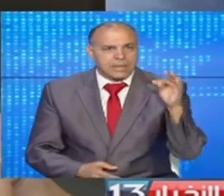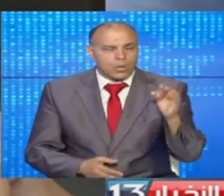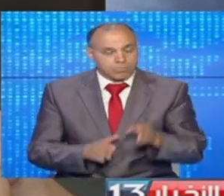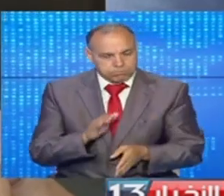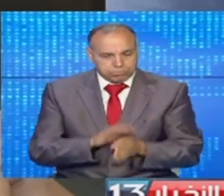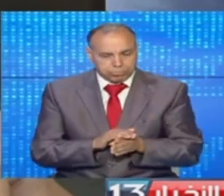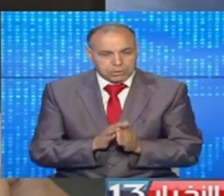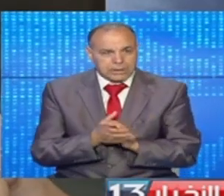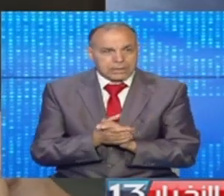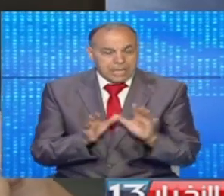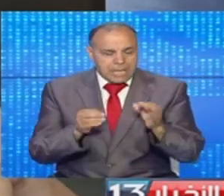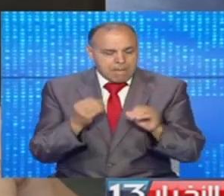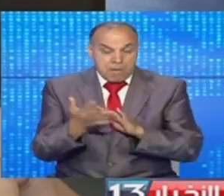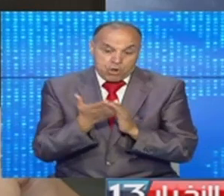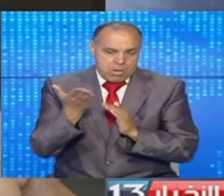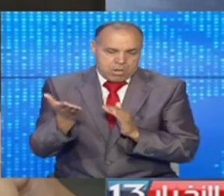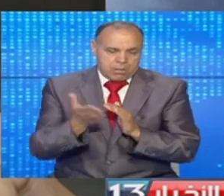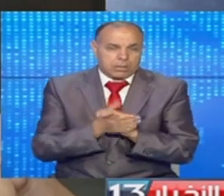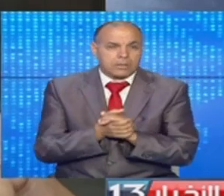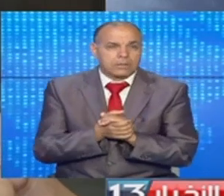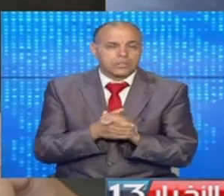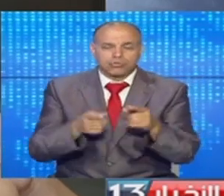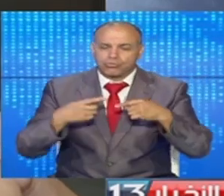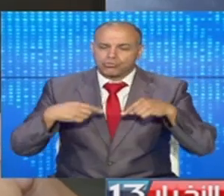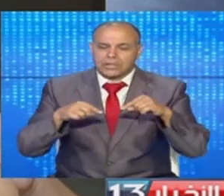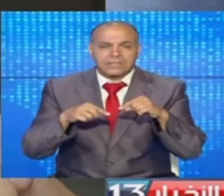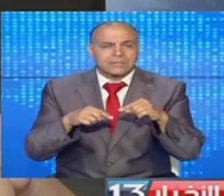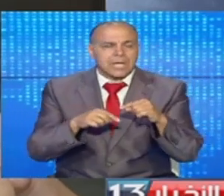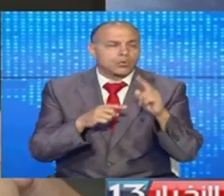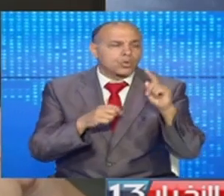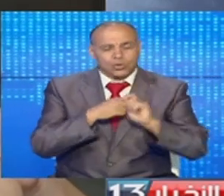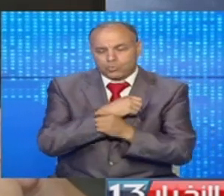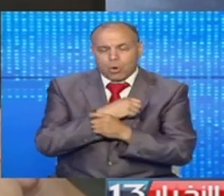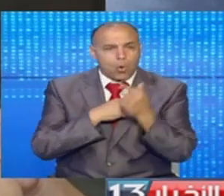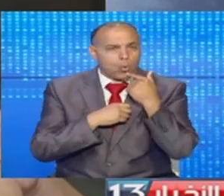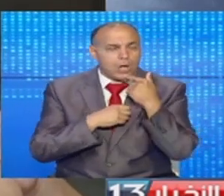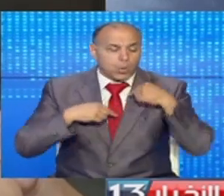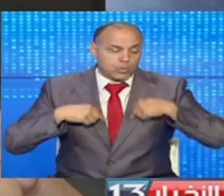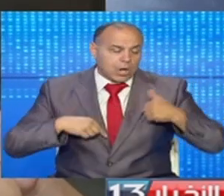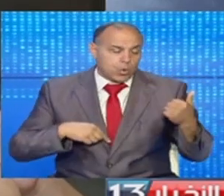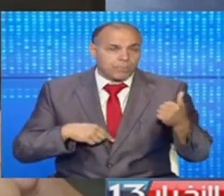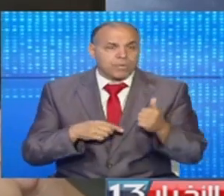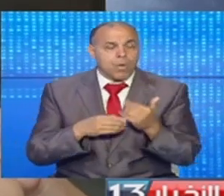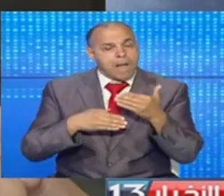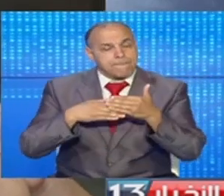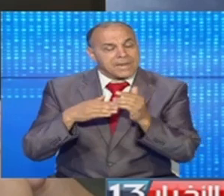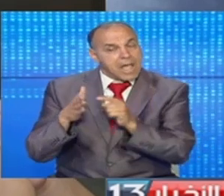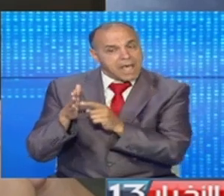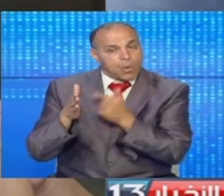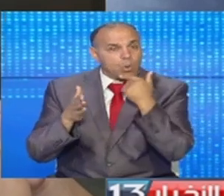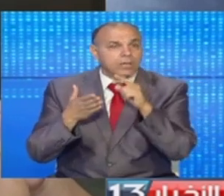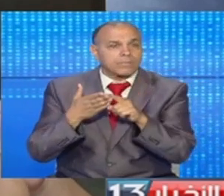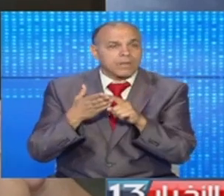الانطلاق بالحل متاع الإشكال هذايا من خلال جلسات اللي صارت منذ أسبوعين في مستوى رئاسة الحكومة، واللي بناء عليها